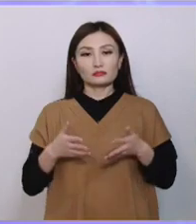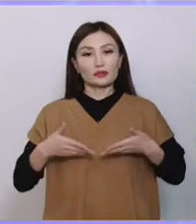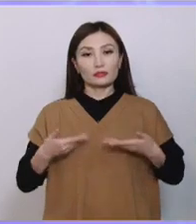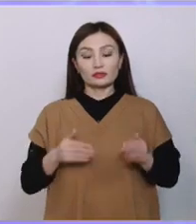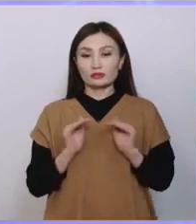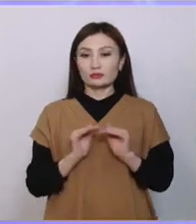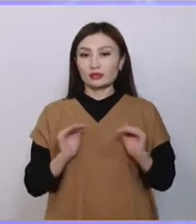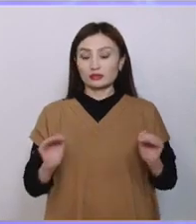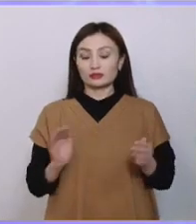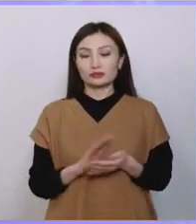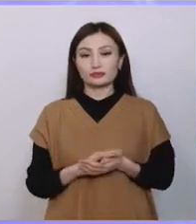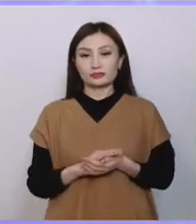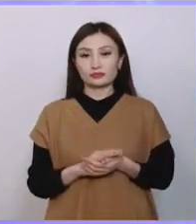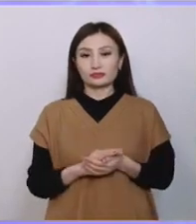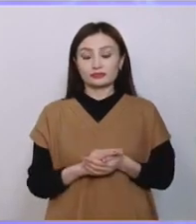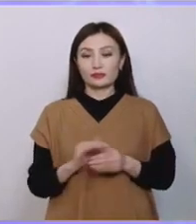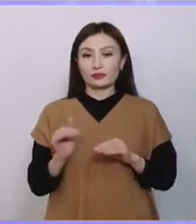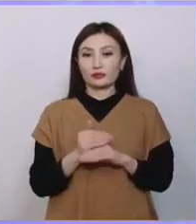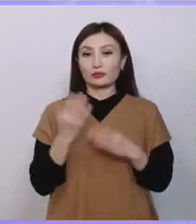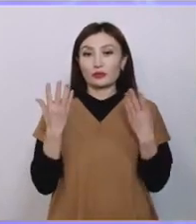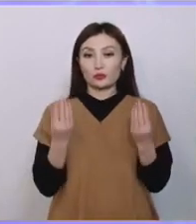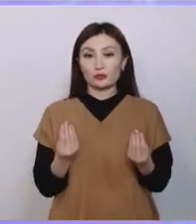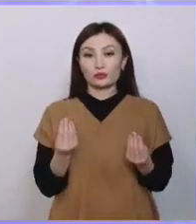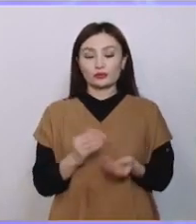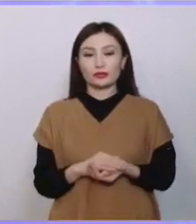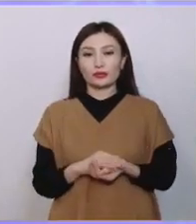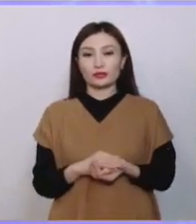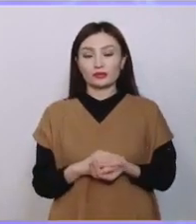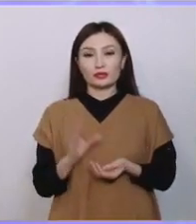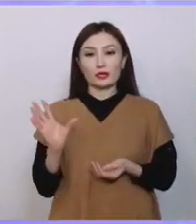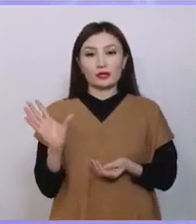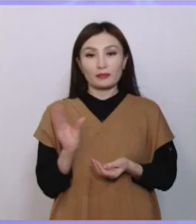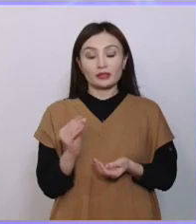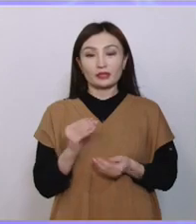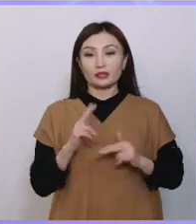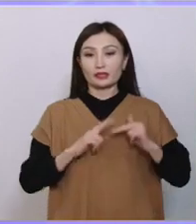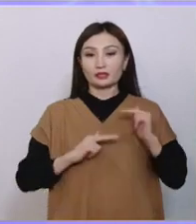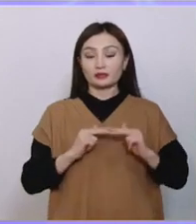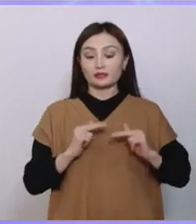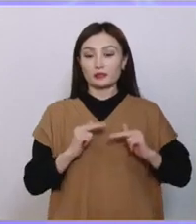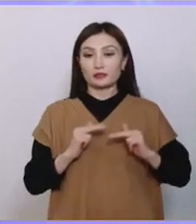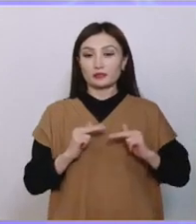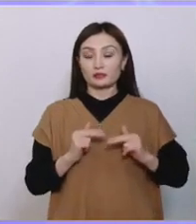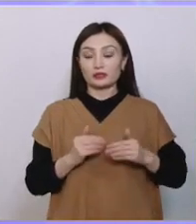Саламатсыңар бі балдар. Құтманды үгінің өрменін. Барыңарға жағымды манай қалайм.